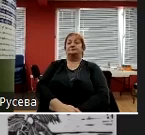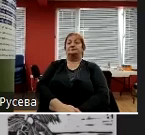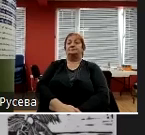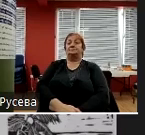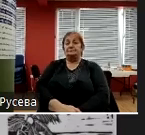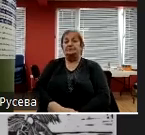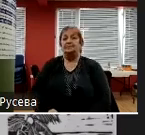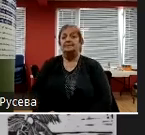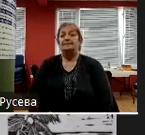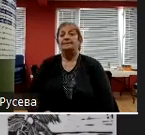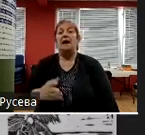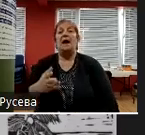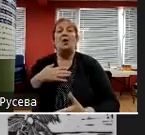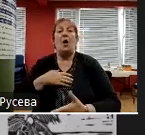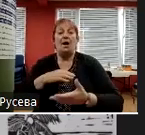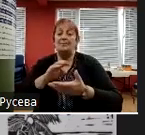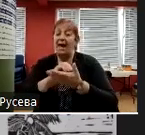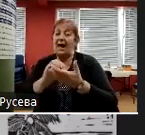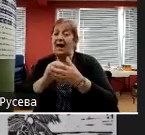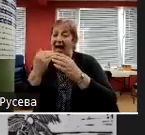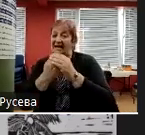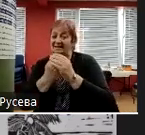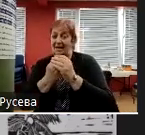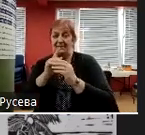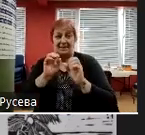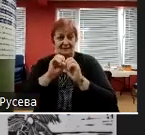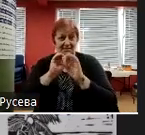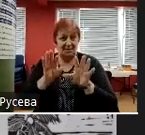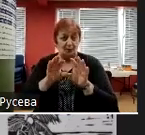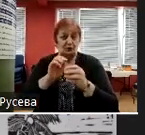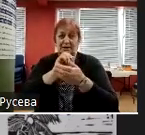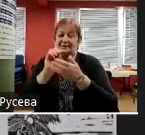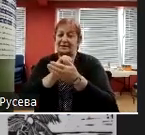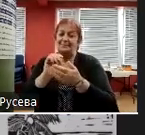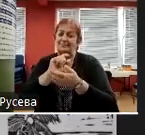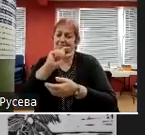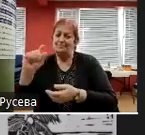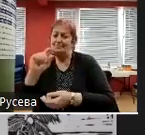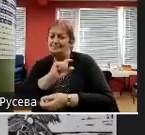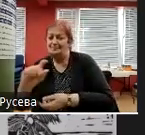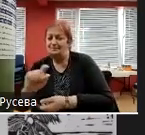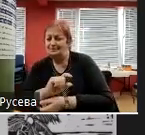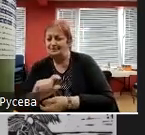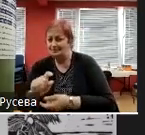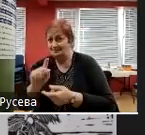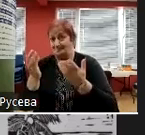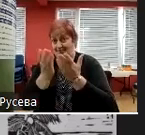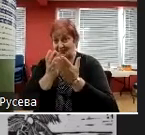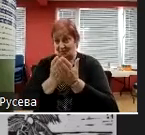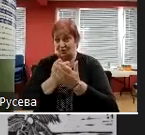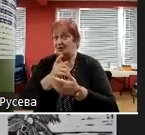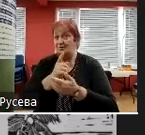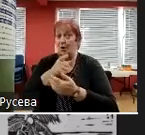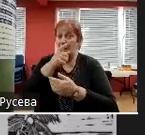Ако имате запис, е добре да се пусте, да му се сложат надписи. Това е което